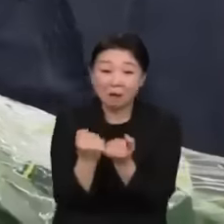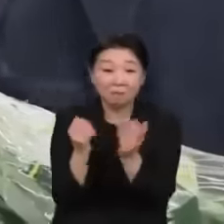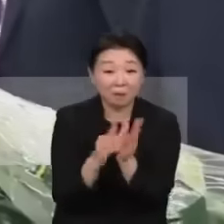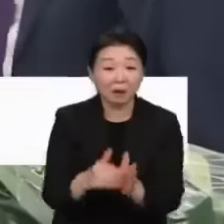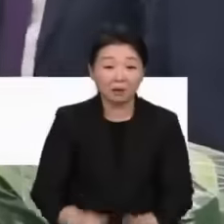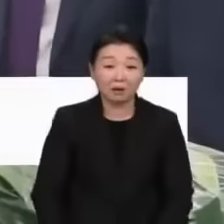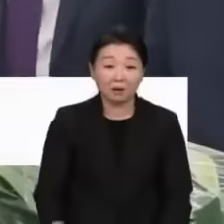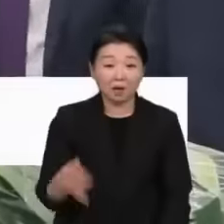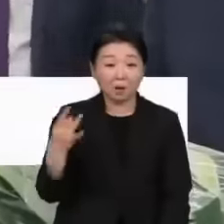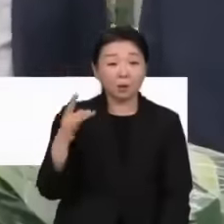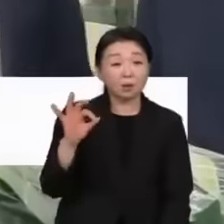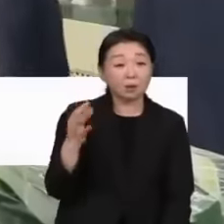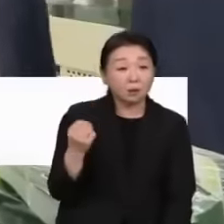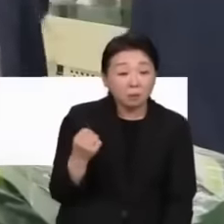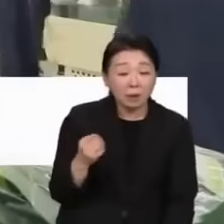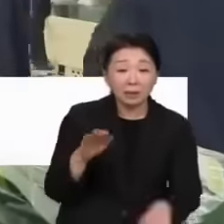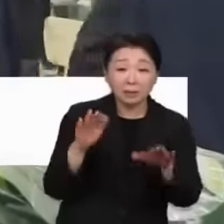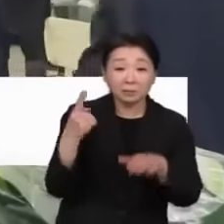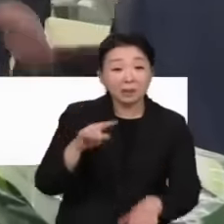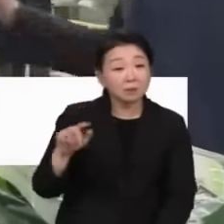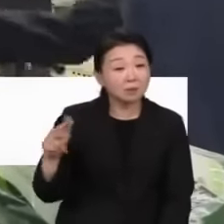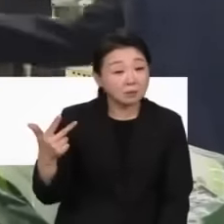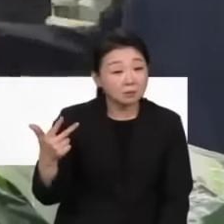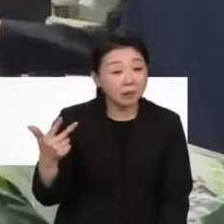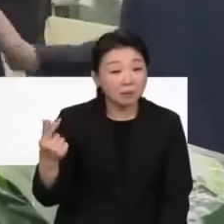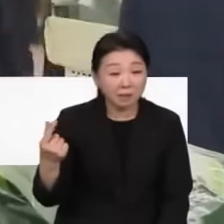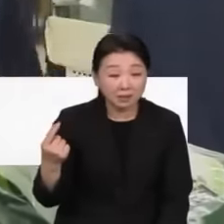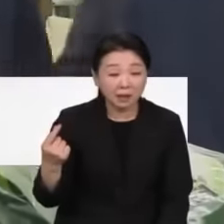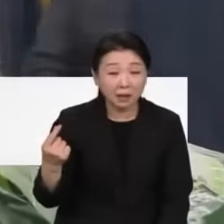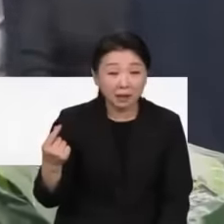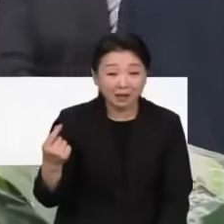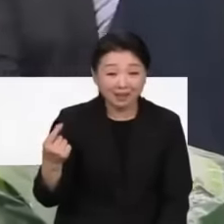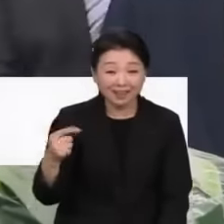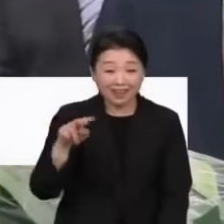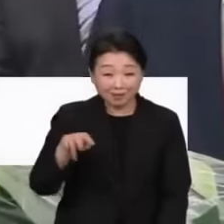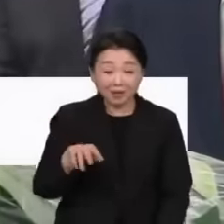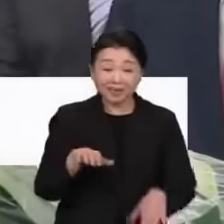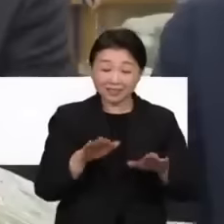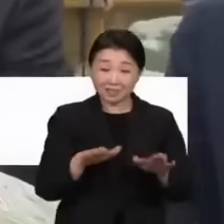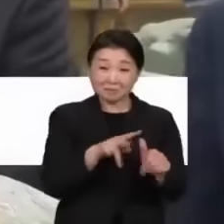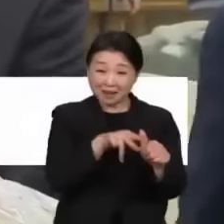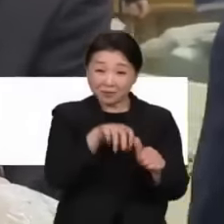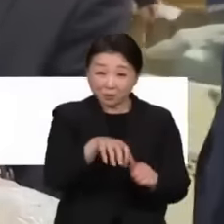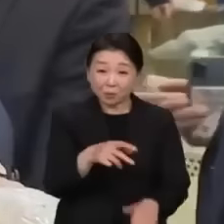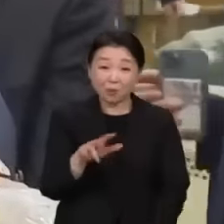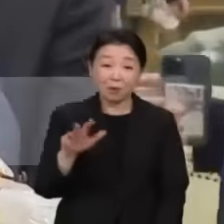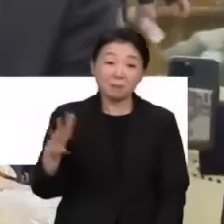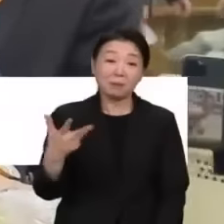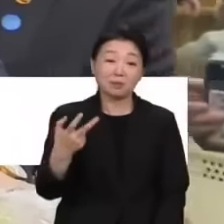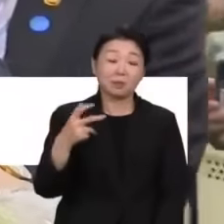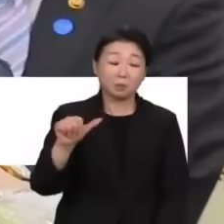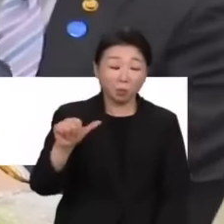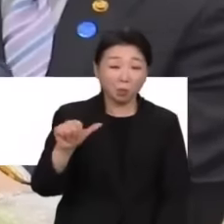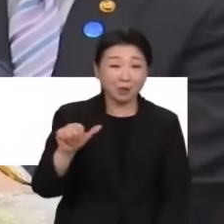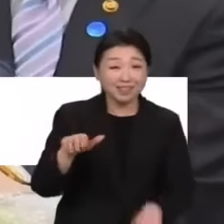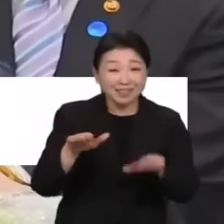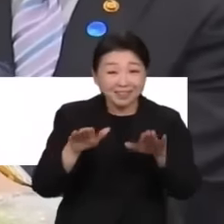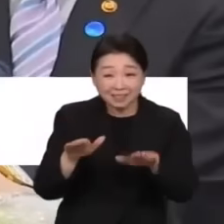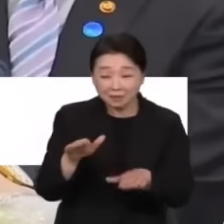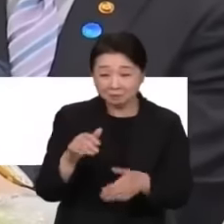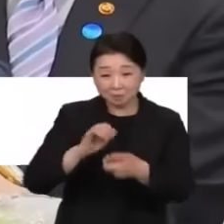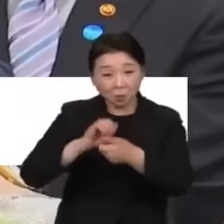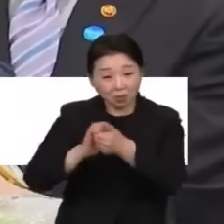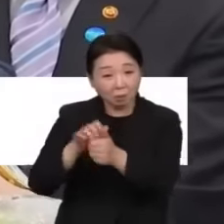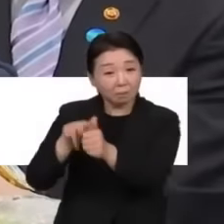지금 원래 가격은 지금 한 1,700원 정도 해야 되는데 저희가 875원에 하나로 마트는 이렇게 하는데